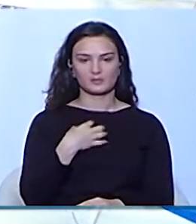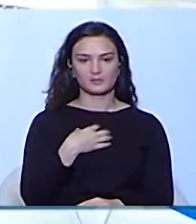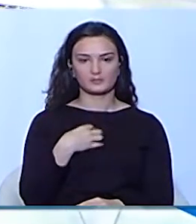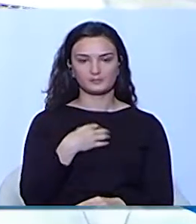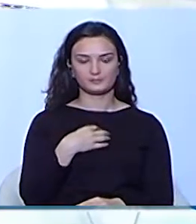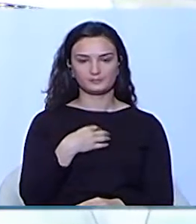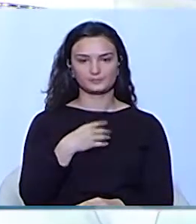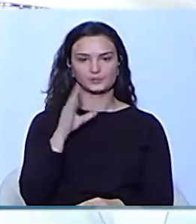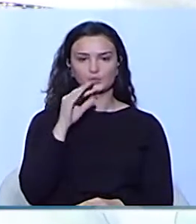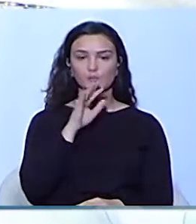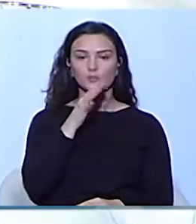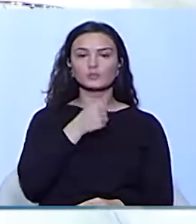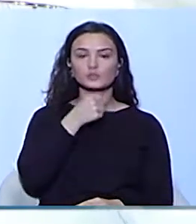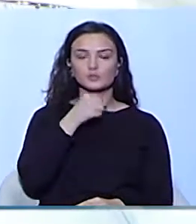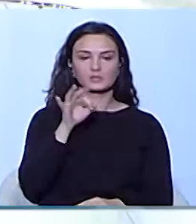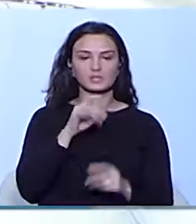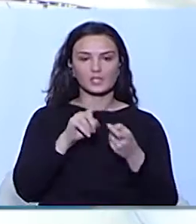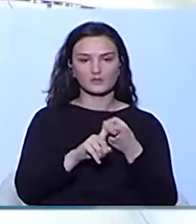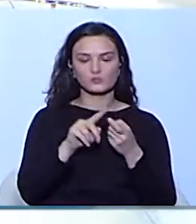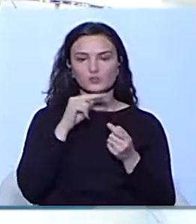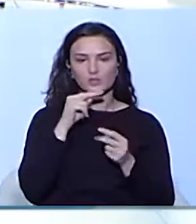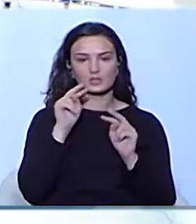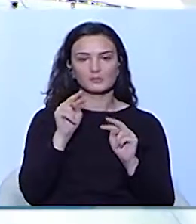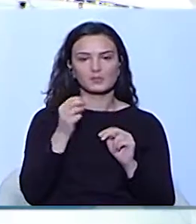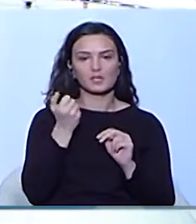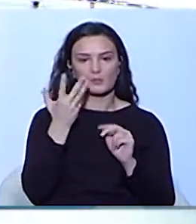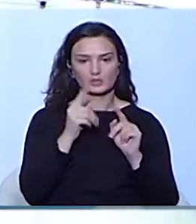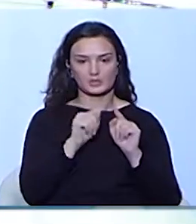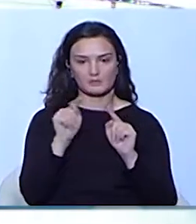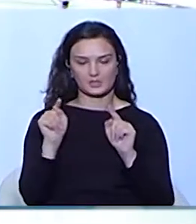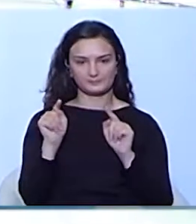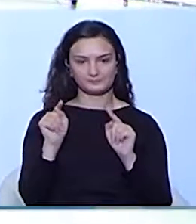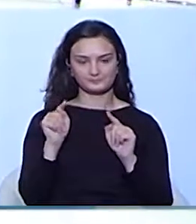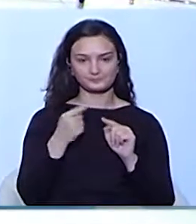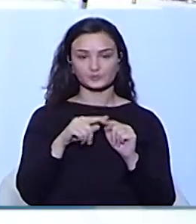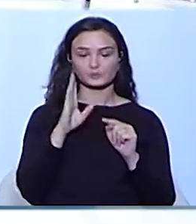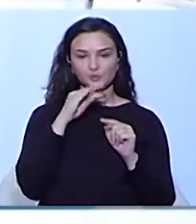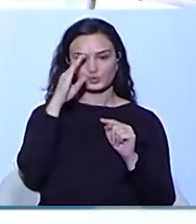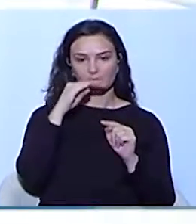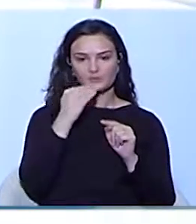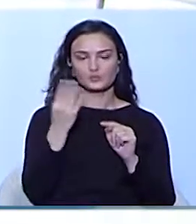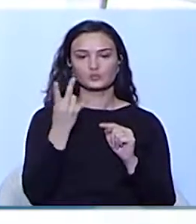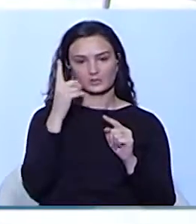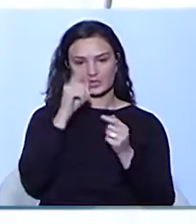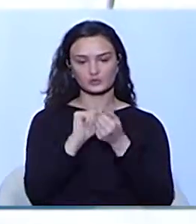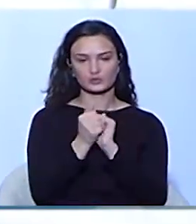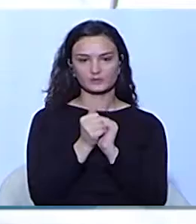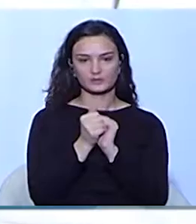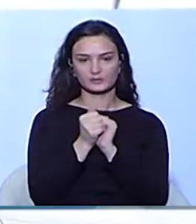მახასიათებლები. მოზარდობასთან დაკავშირებით ყურადღება მისაქცევია რამოდენიმე ფაქტორი. Და მშობლებს უნდა